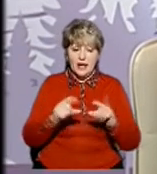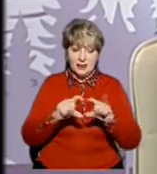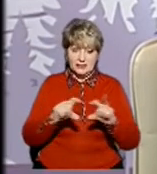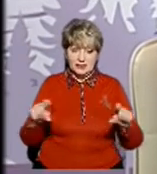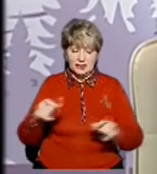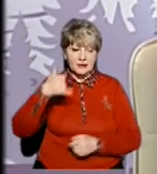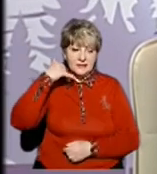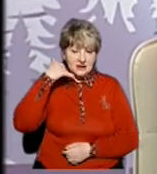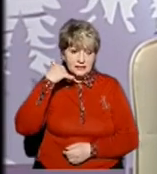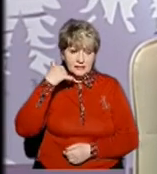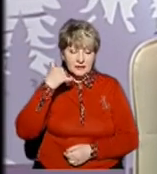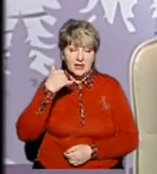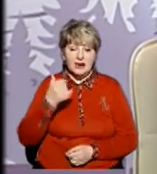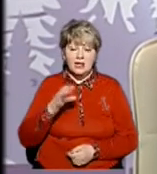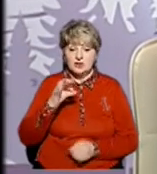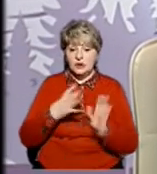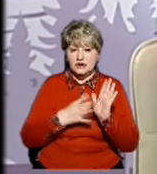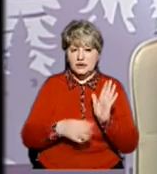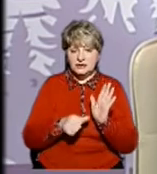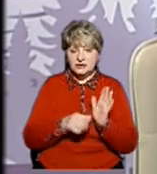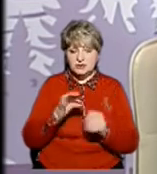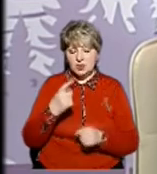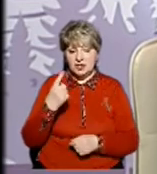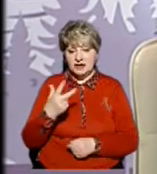номер телефону на екранах. Якщо озвучити, це